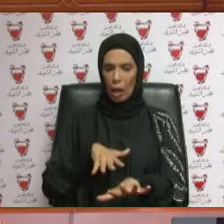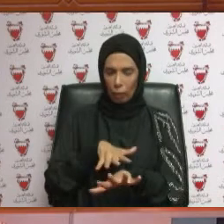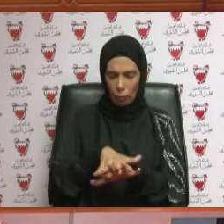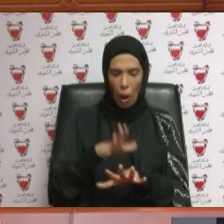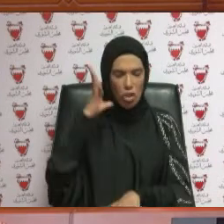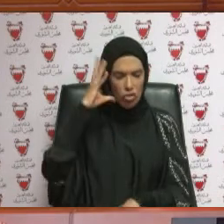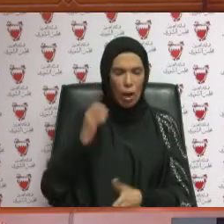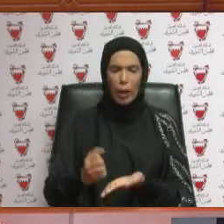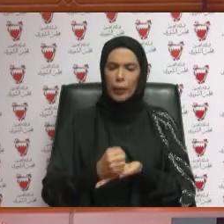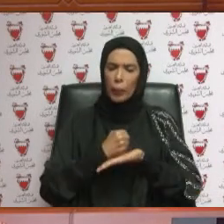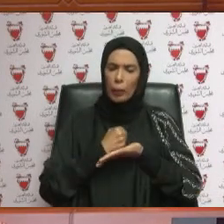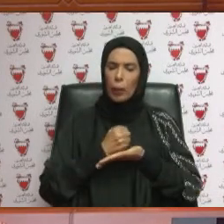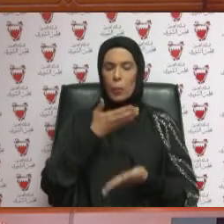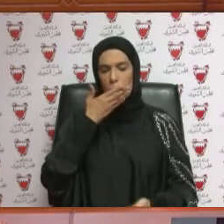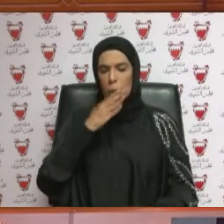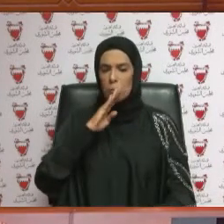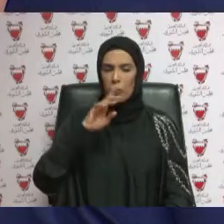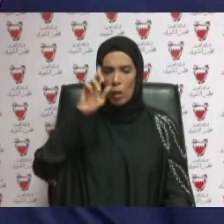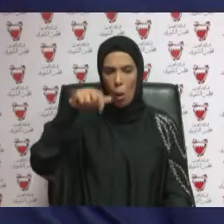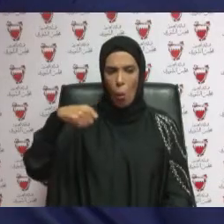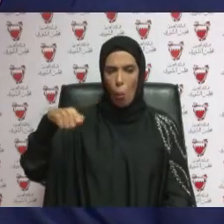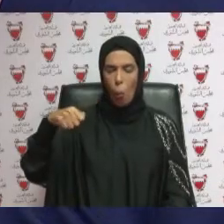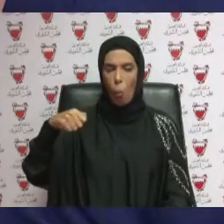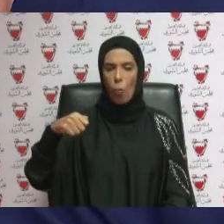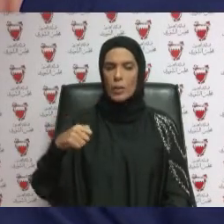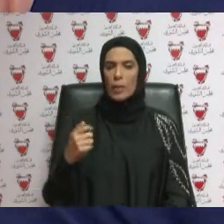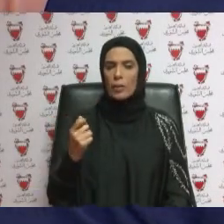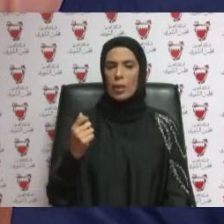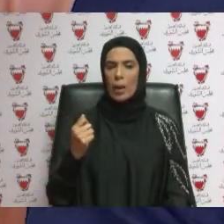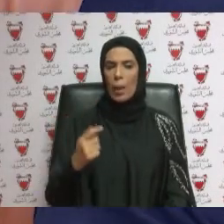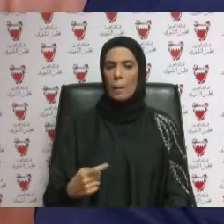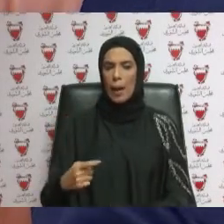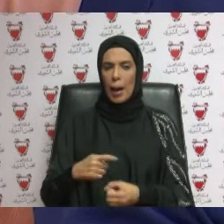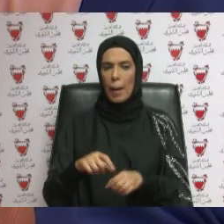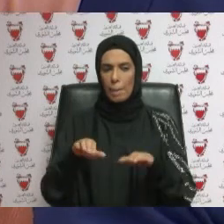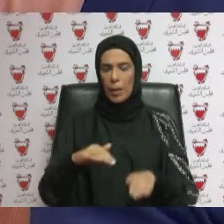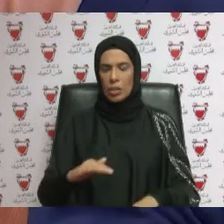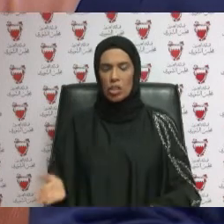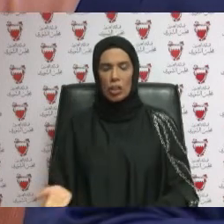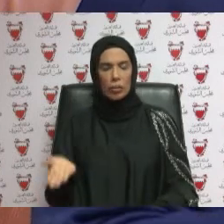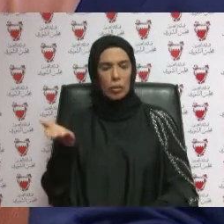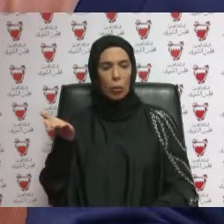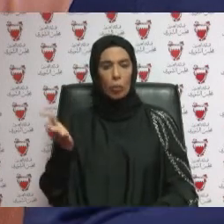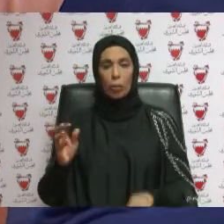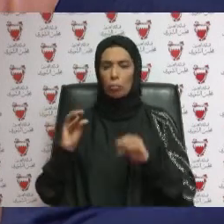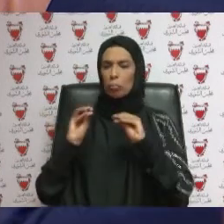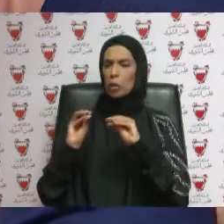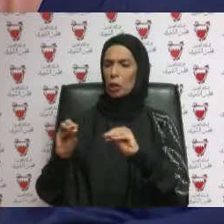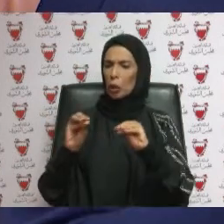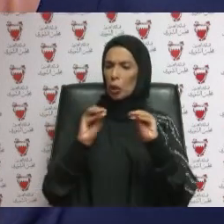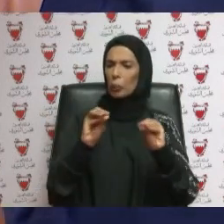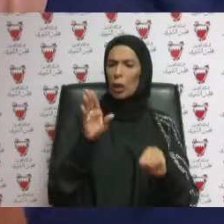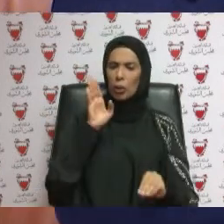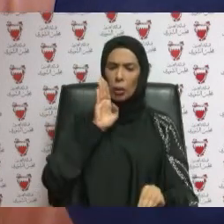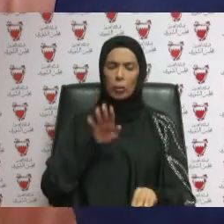الاحتياجات اليوم الحمد لله حتى وزارة المالية بالتعاون مع المجلس الأعلى للمرأة هناك تدريب الكوادر كيف تدمج